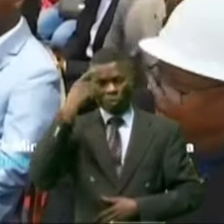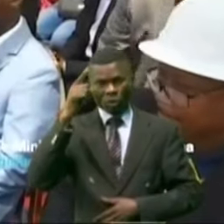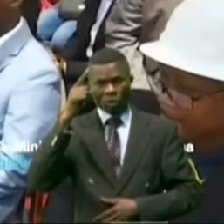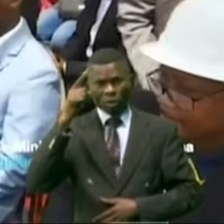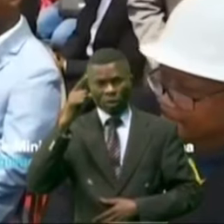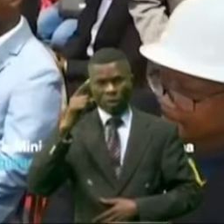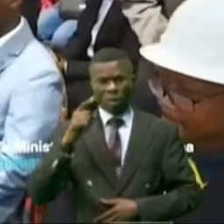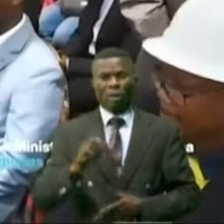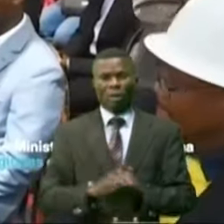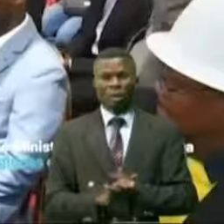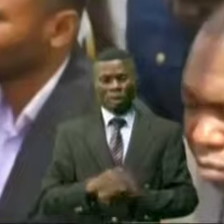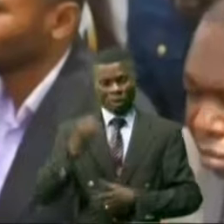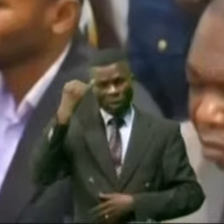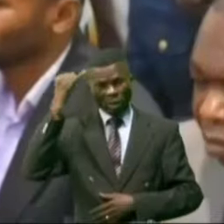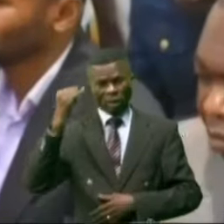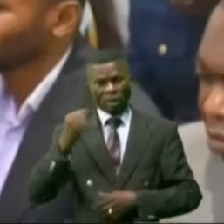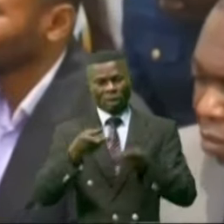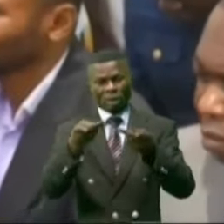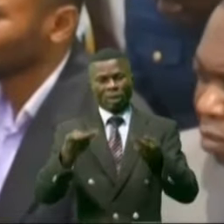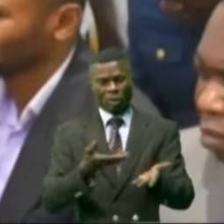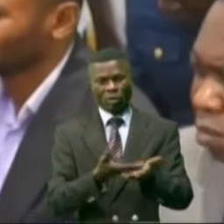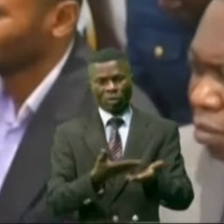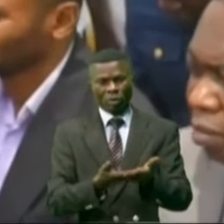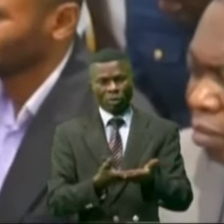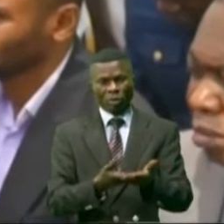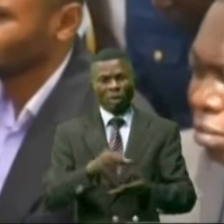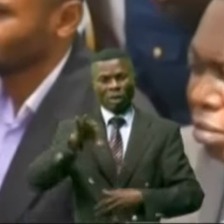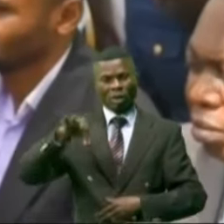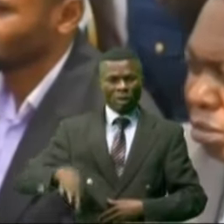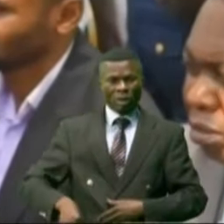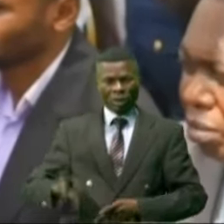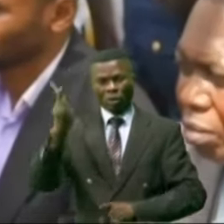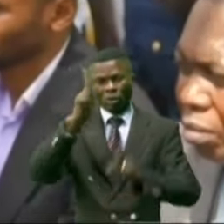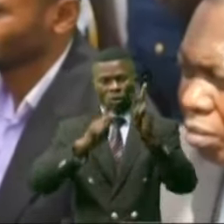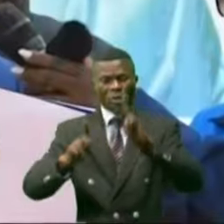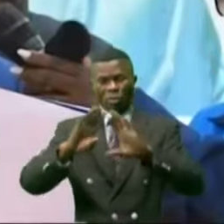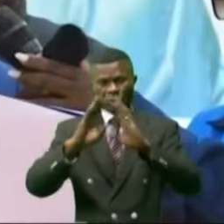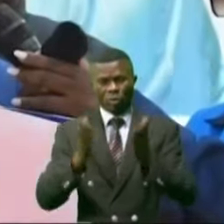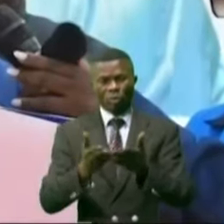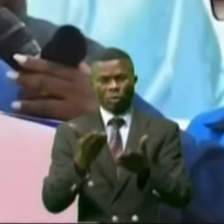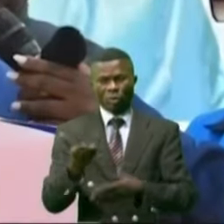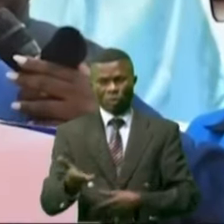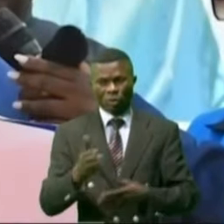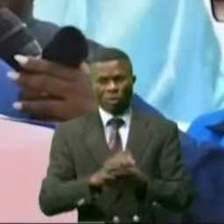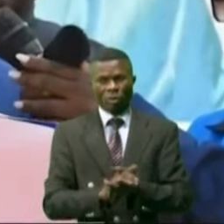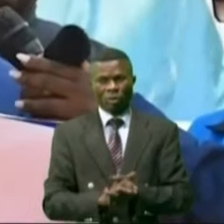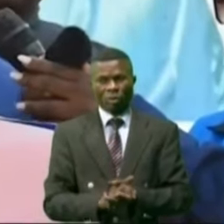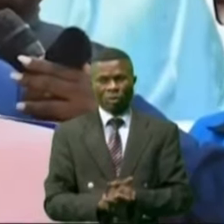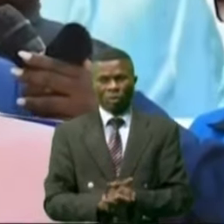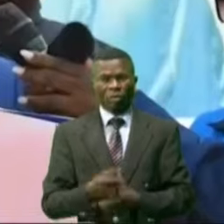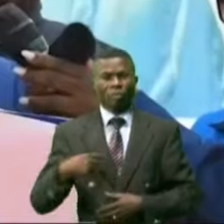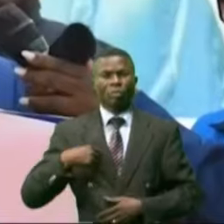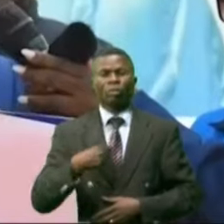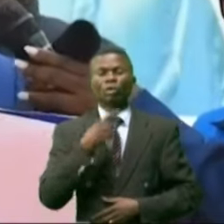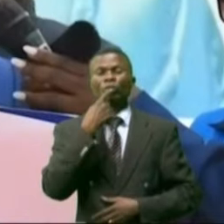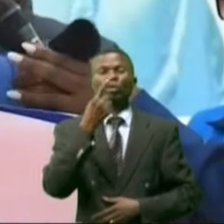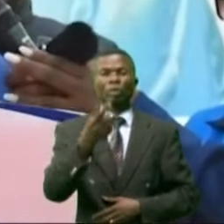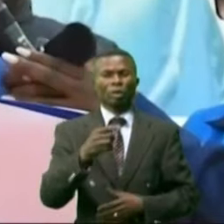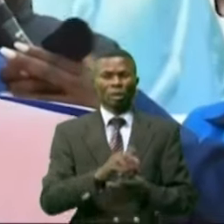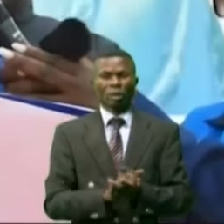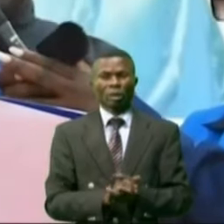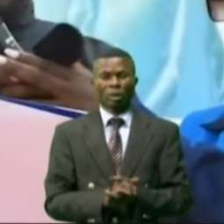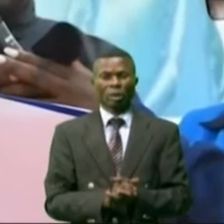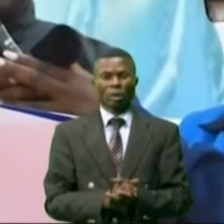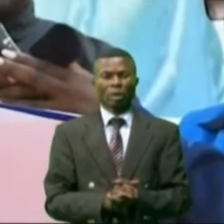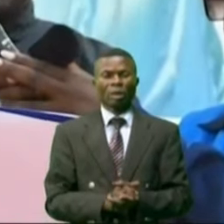est source de ses dispositions légales au bénéfice de ses populations. Permettez-moi de rendre un